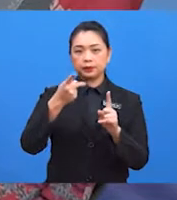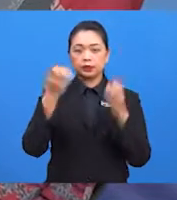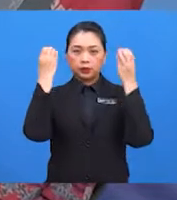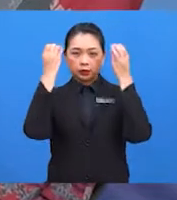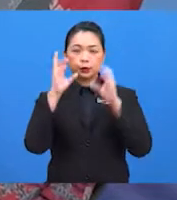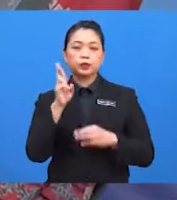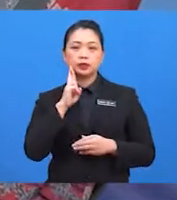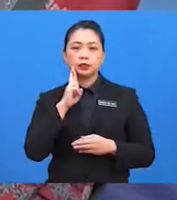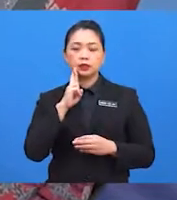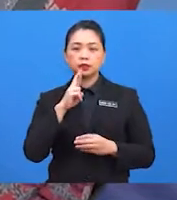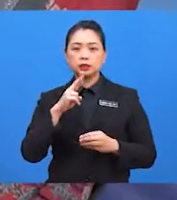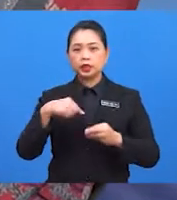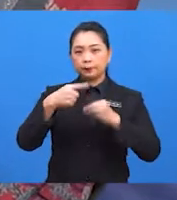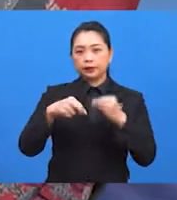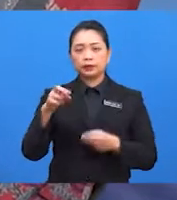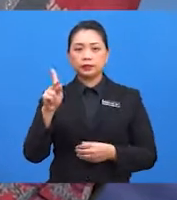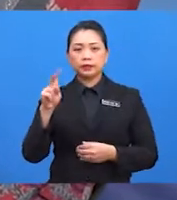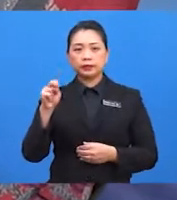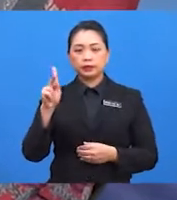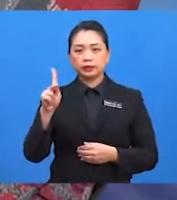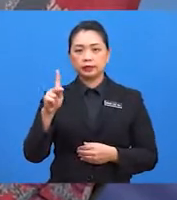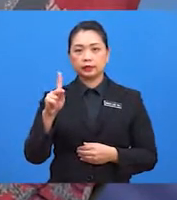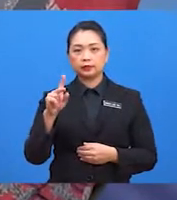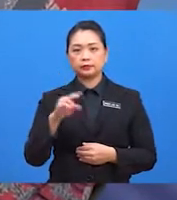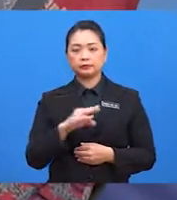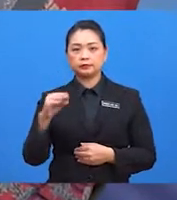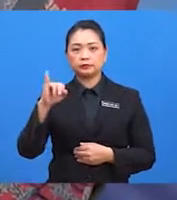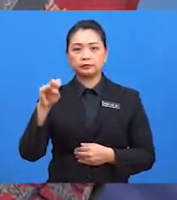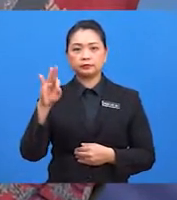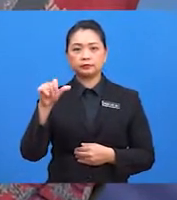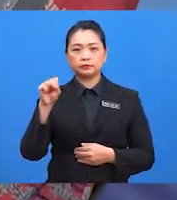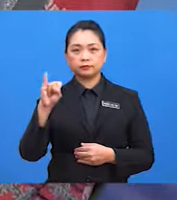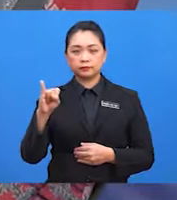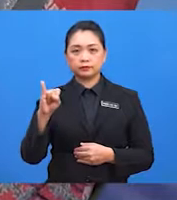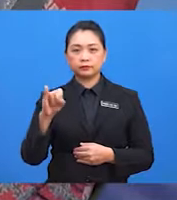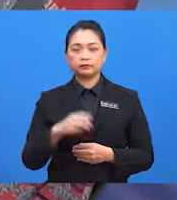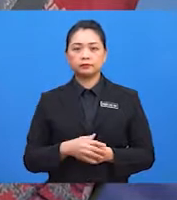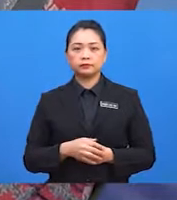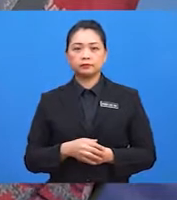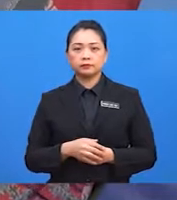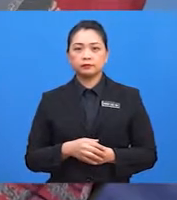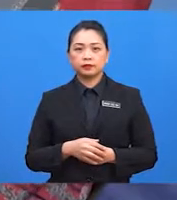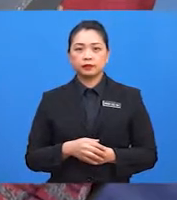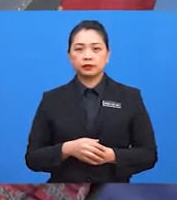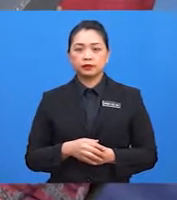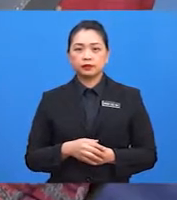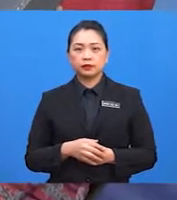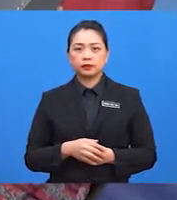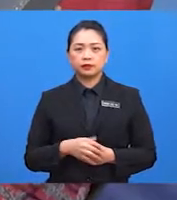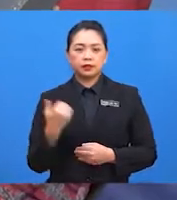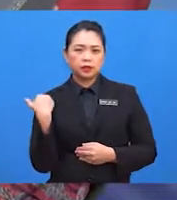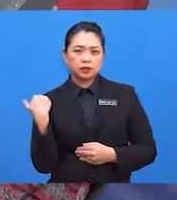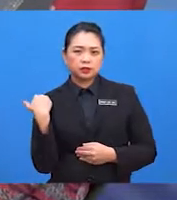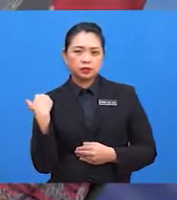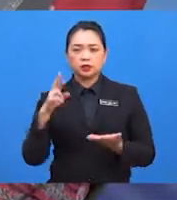mengenai keluaran negara kasar dan kadar inflasi. Seterusnya, seperti Cikgu Ishak nyatakan pada awal tadi, terdapat kadar